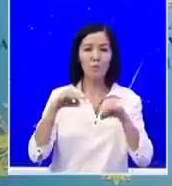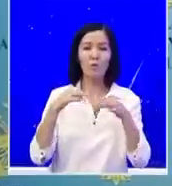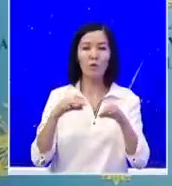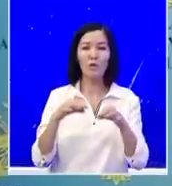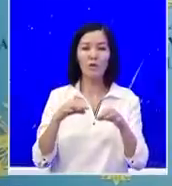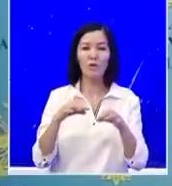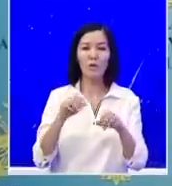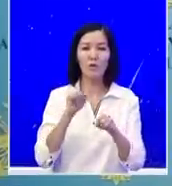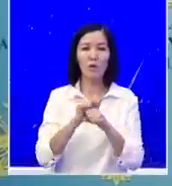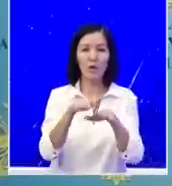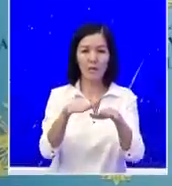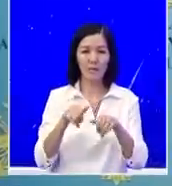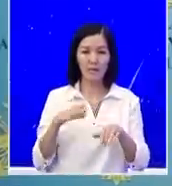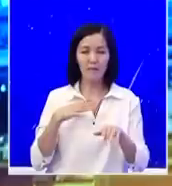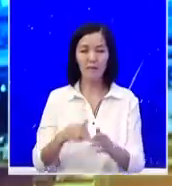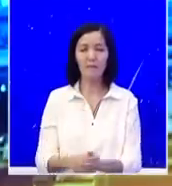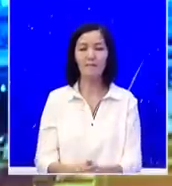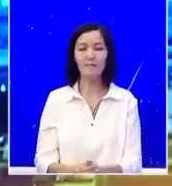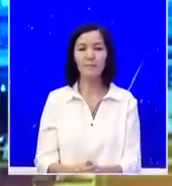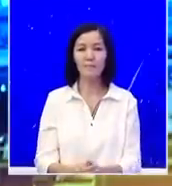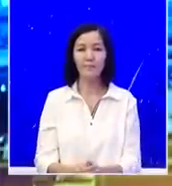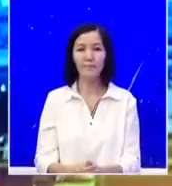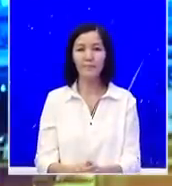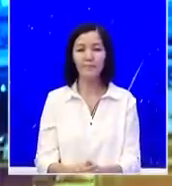арнайы тұраққа қойылды.